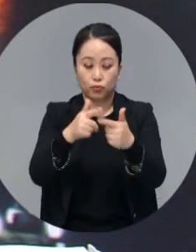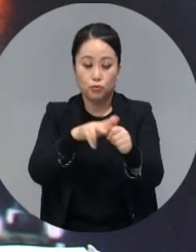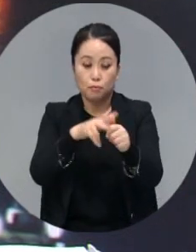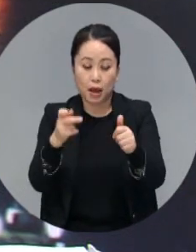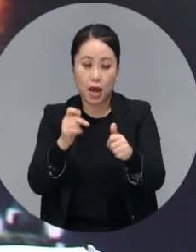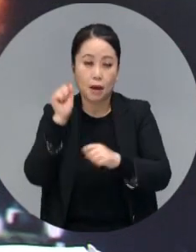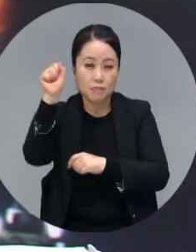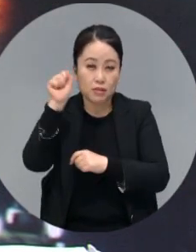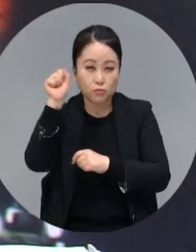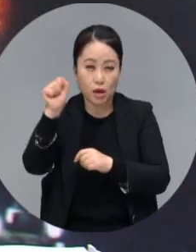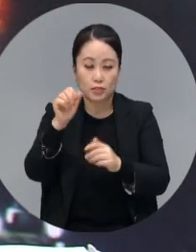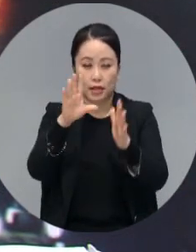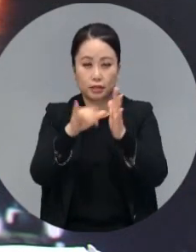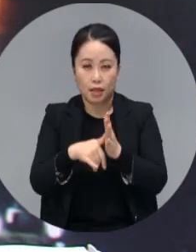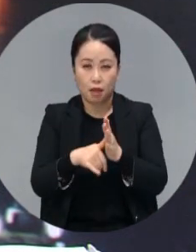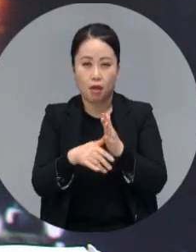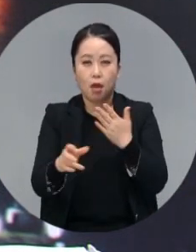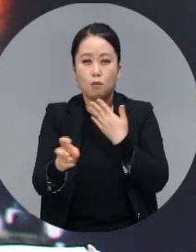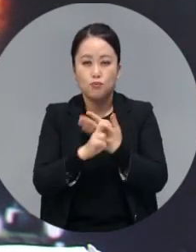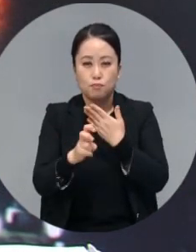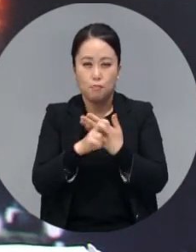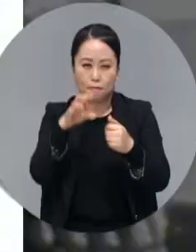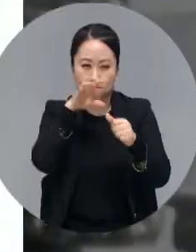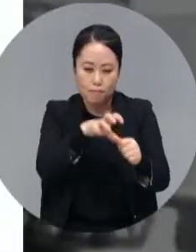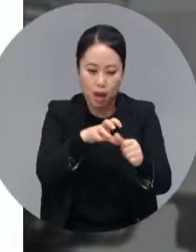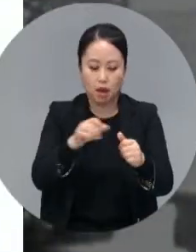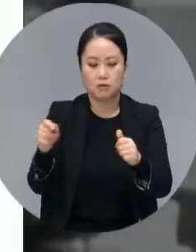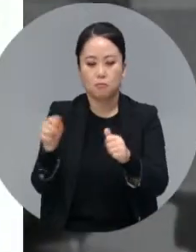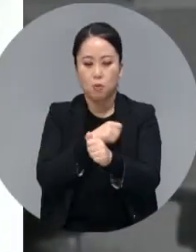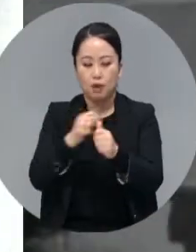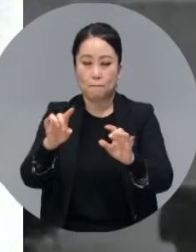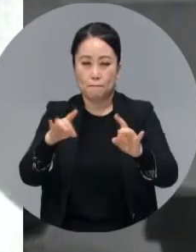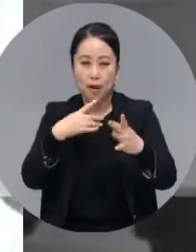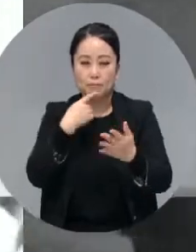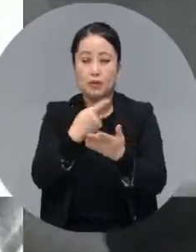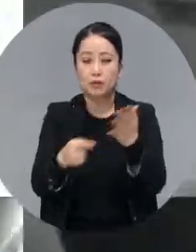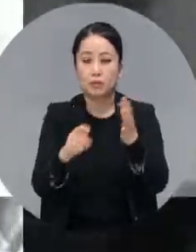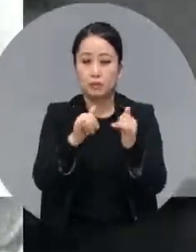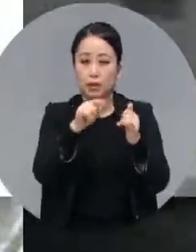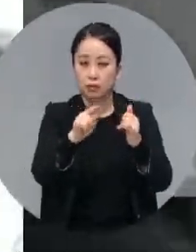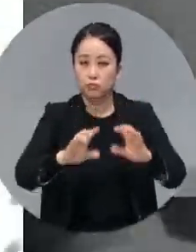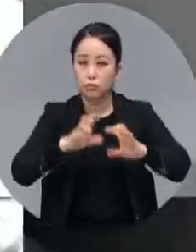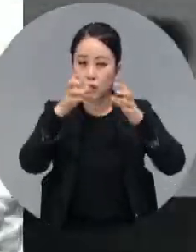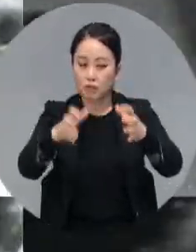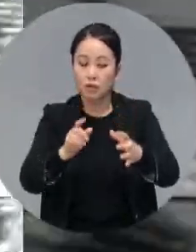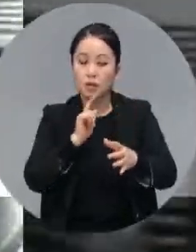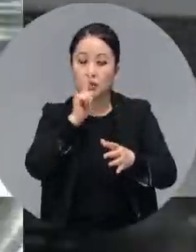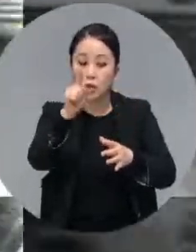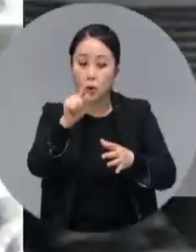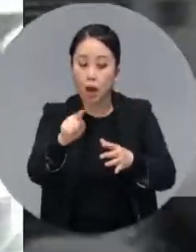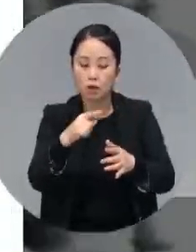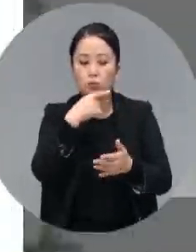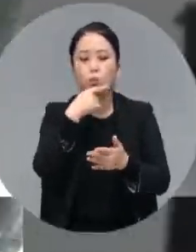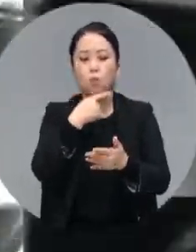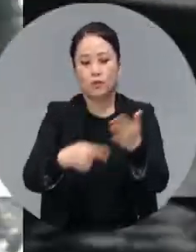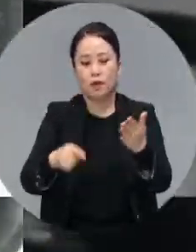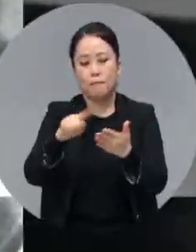부마 민주항쟁 당시 불법 구금과 폭행을 당한 피해자들이 국가를 상대로 제기한 손해배상 소송에서